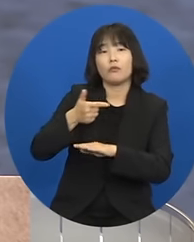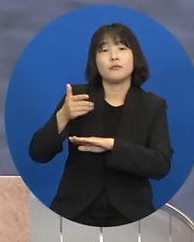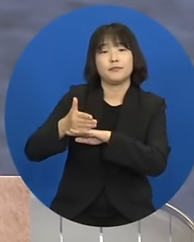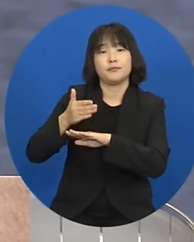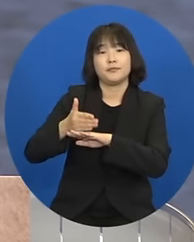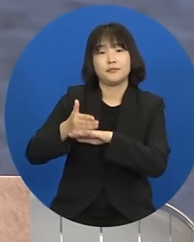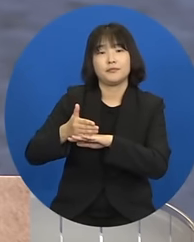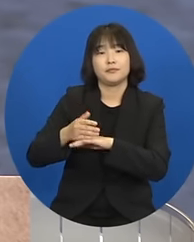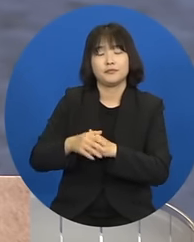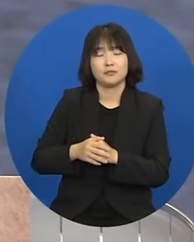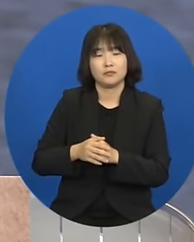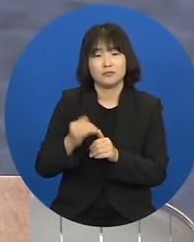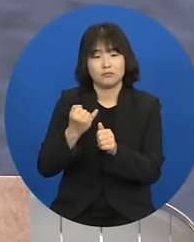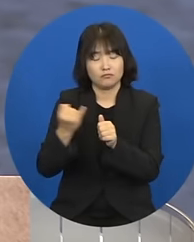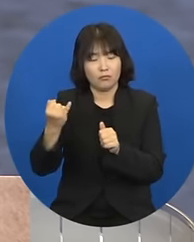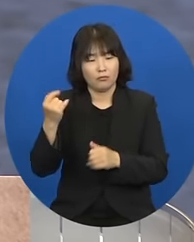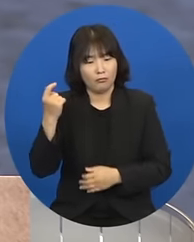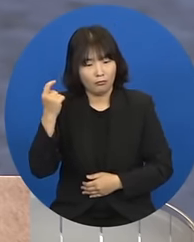아내가 그 얘기를 처음 들었어요.